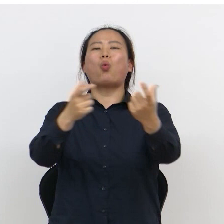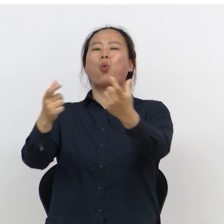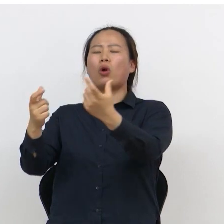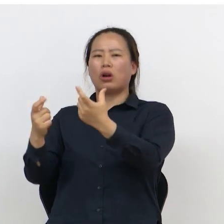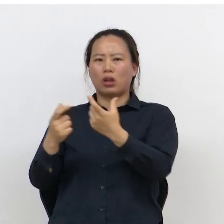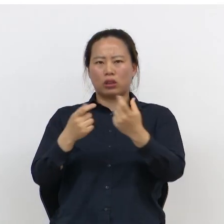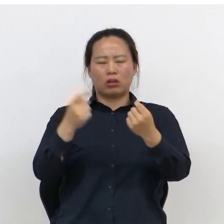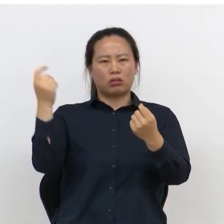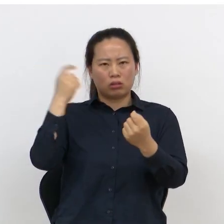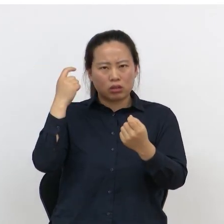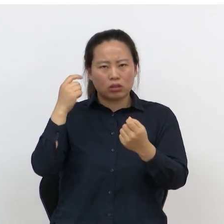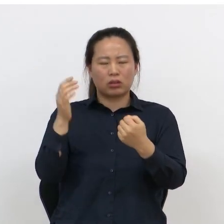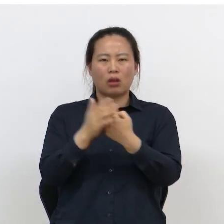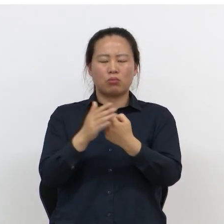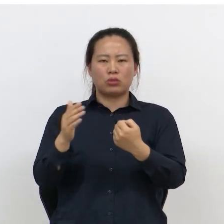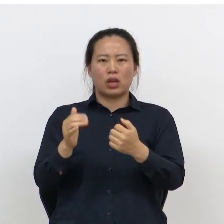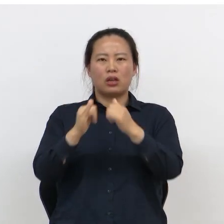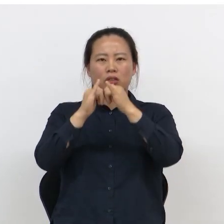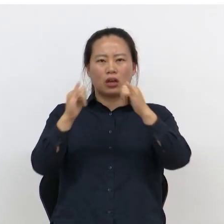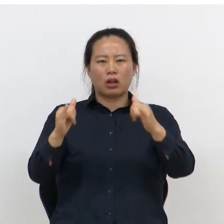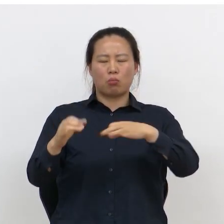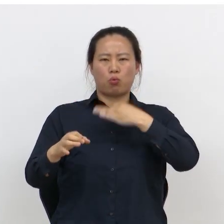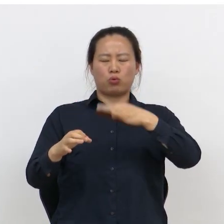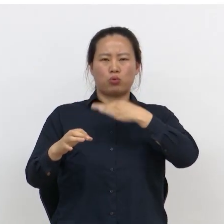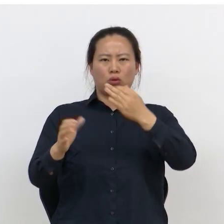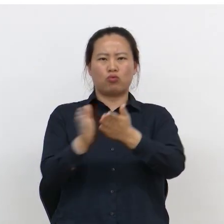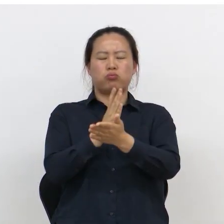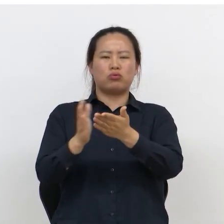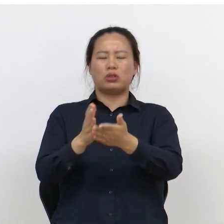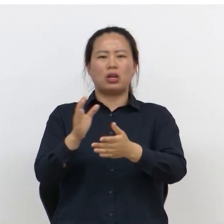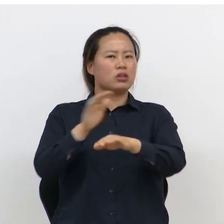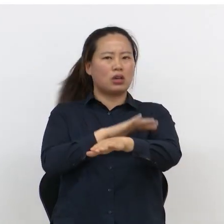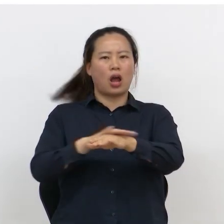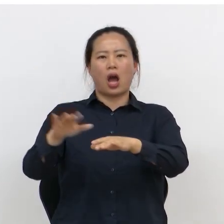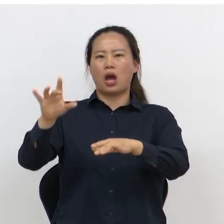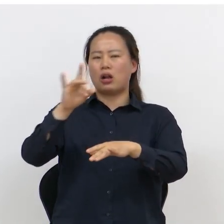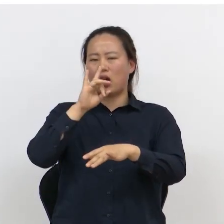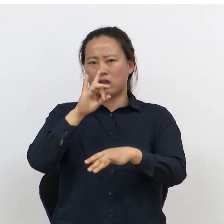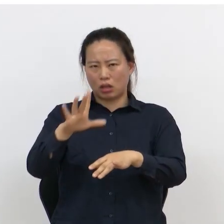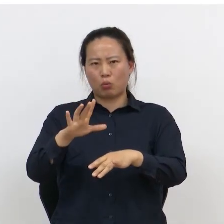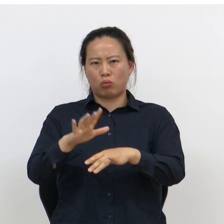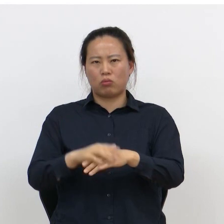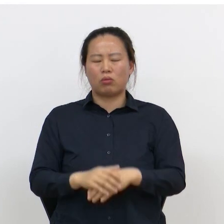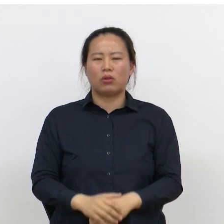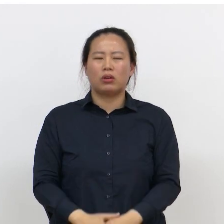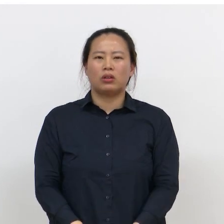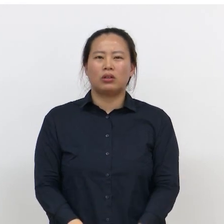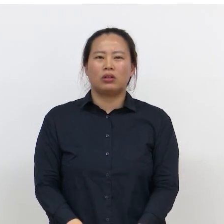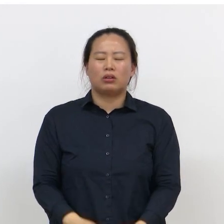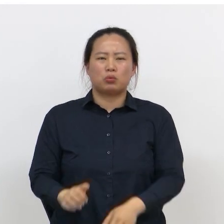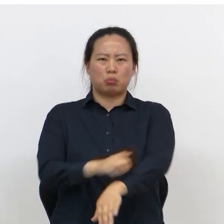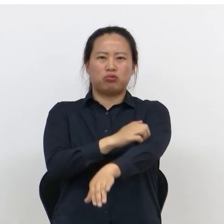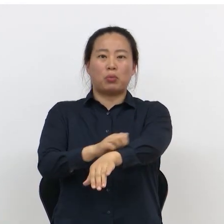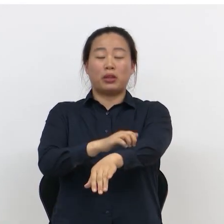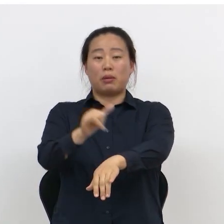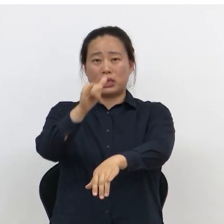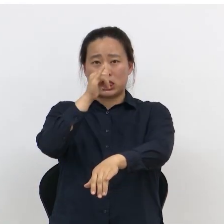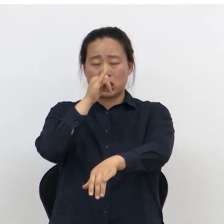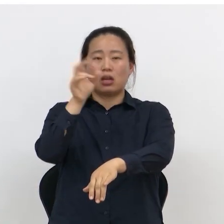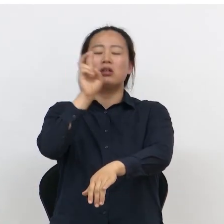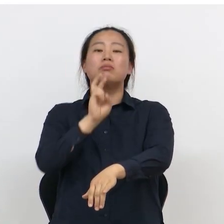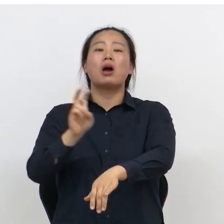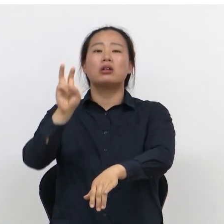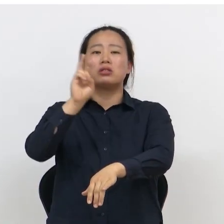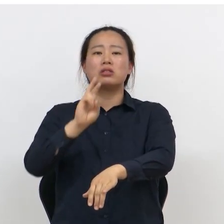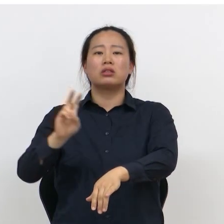목소리 구분이 어렵고 여러 사람이 같이 이야기하면 다 같은 목소리로 들리니까 사람 목소리 구분도 힘들고 그런 불편이 있습니다. 음악은